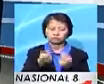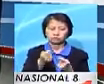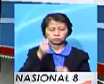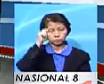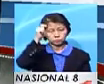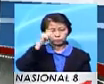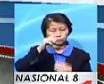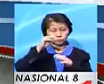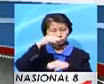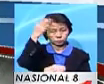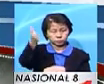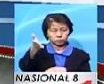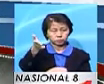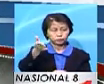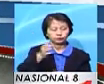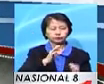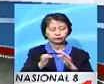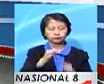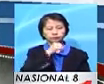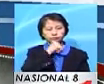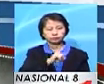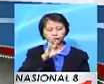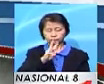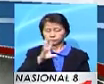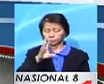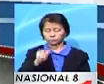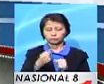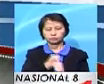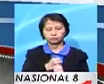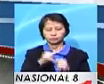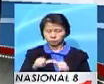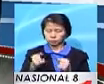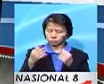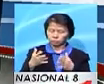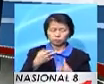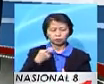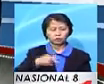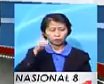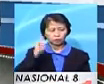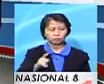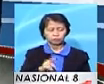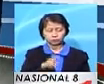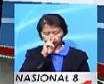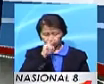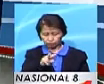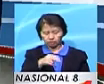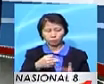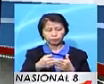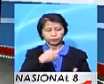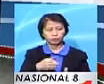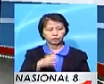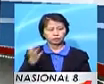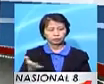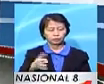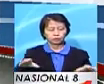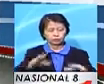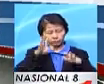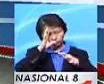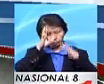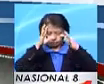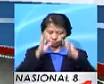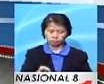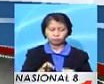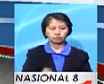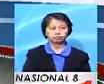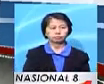musim hadapan. Namun jelas jurulatih berusia 65 tahun itu masih banyak perkara yang perlu diperharusi sebelum beliau membuat keputusan.